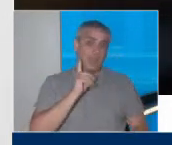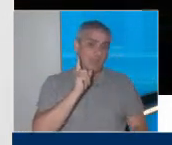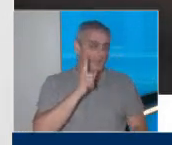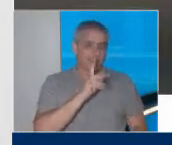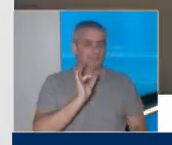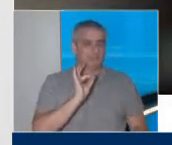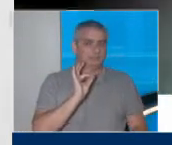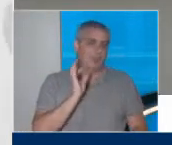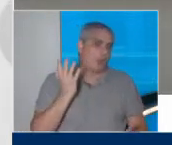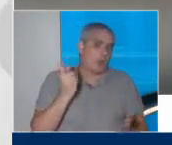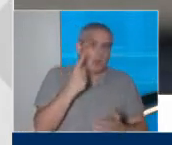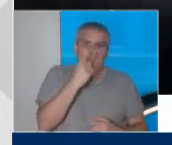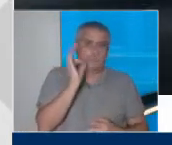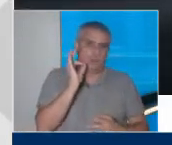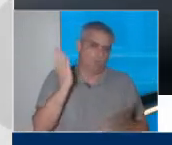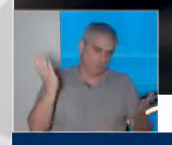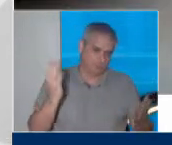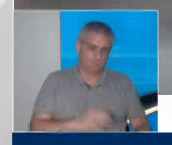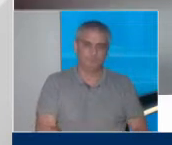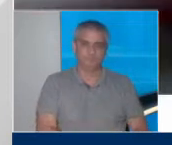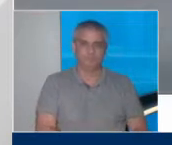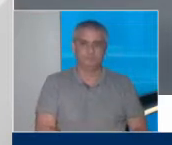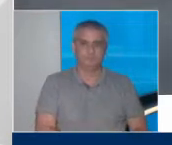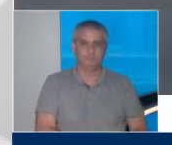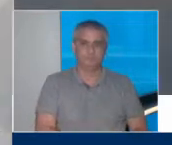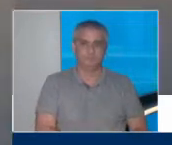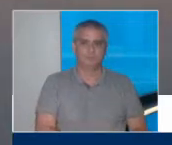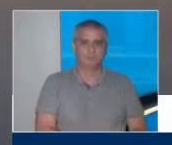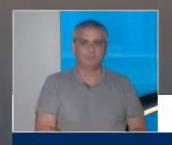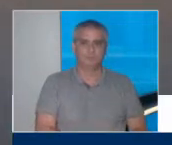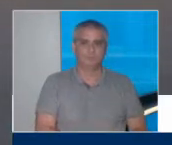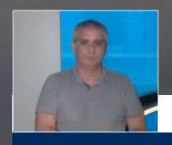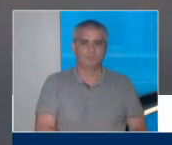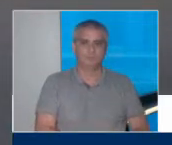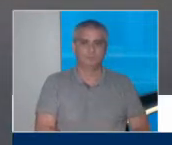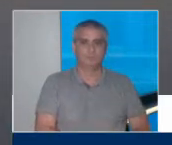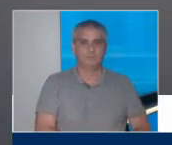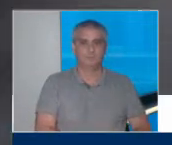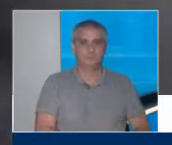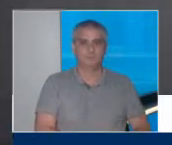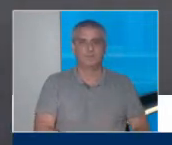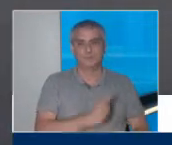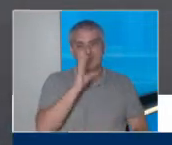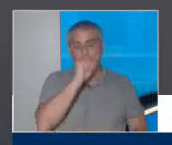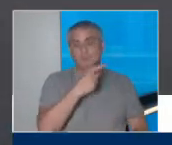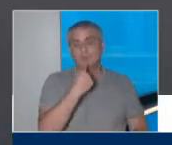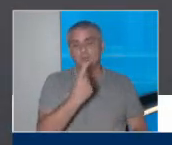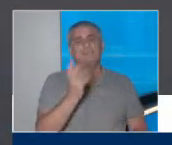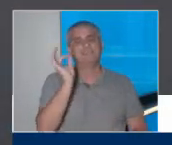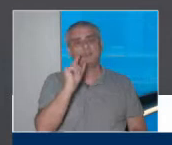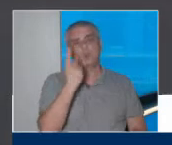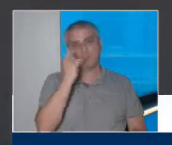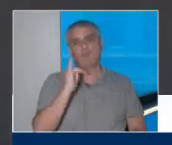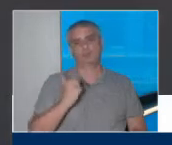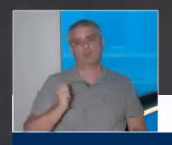העניין הזה לא נשלל לחלוטין, ומכאן כן. הגיעו למסקנה, אני לא רוצה להגיד הנחרצת, אבל המסקנה שאומרת סבירות גבוהה שזה